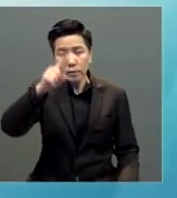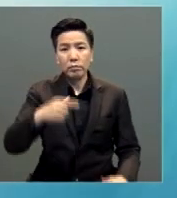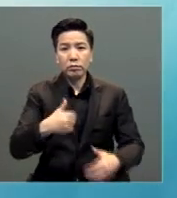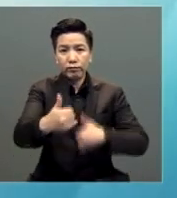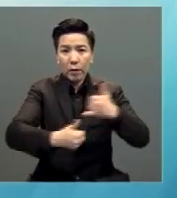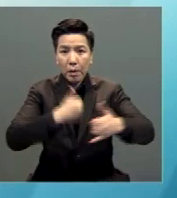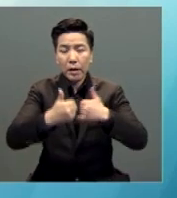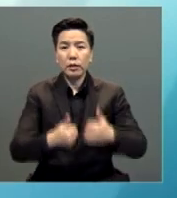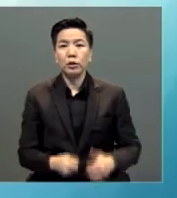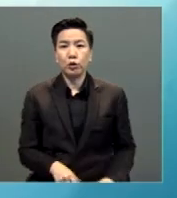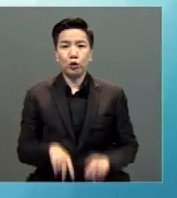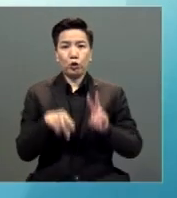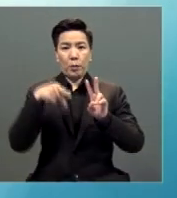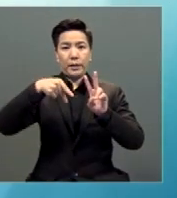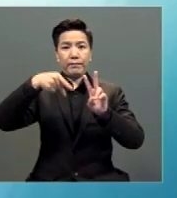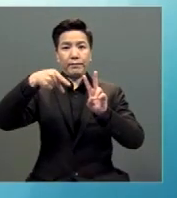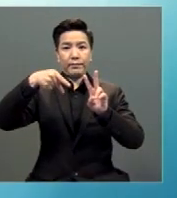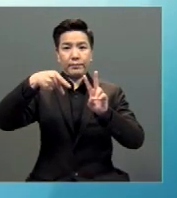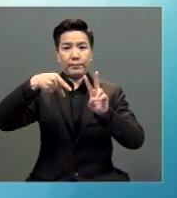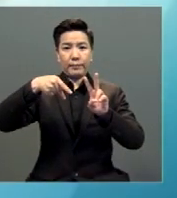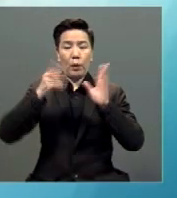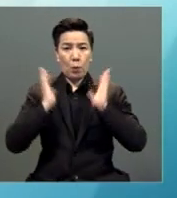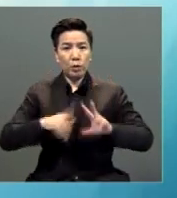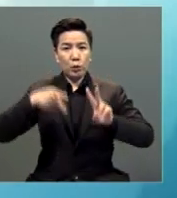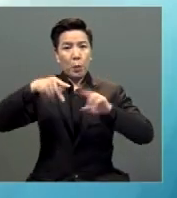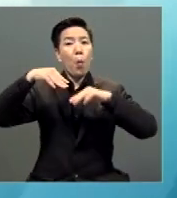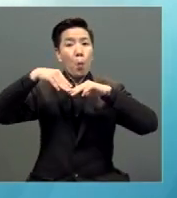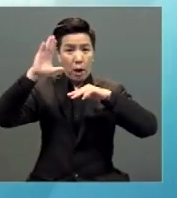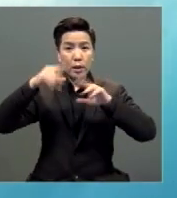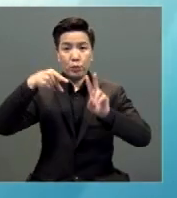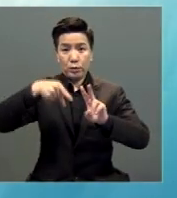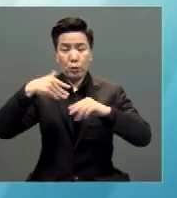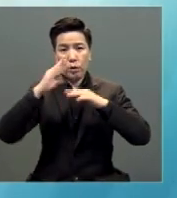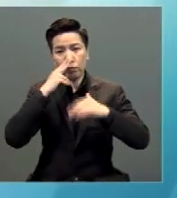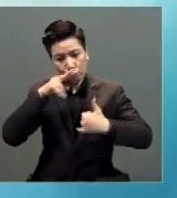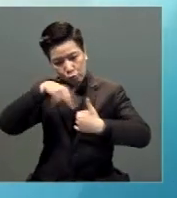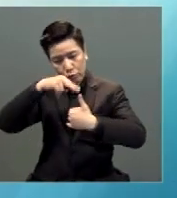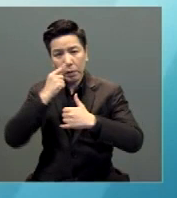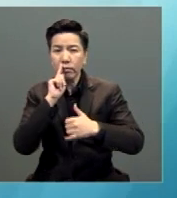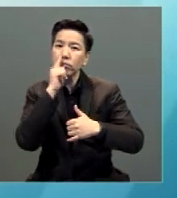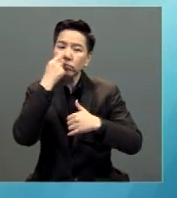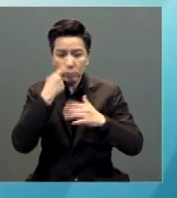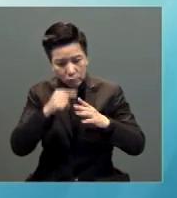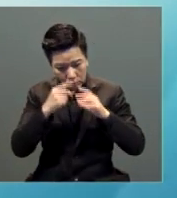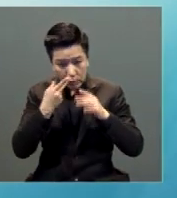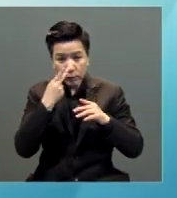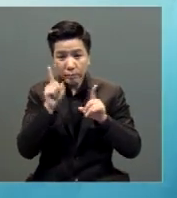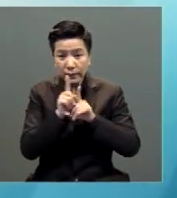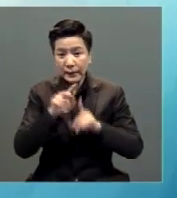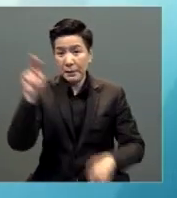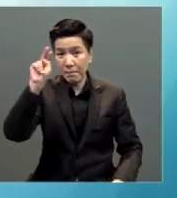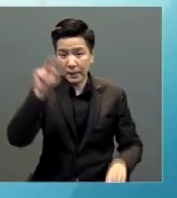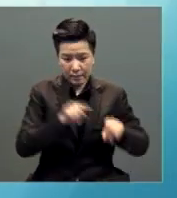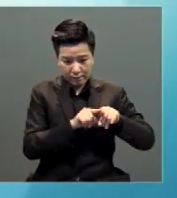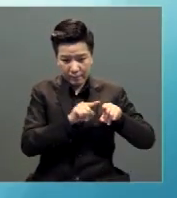ประมาณเกือบ 2,000 กว่าคนนะครับในการที่จะเข้ามาตรวจแล้วก็เจอจริงๆก็อย่างเส้นสีน้ำเงินเนี่ย